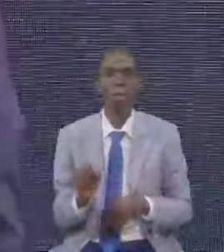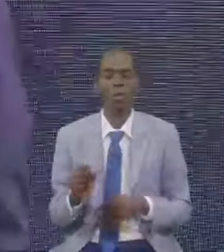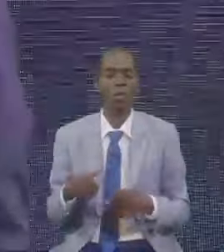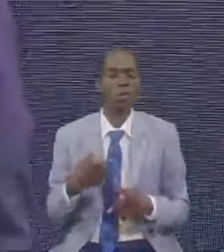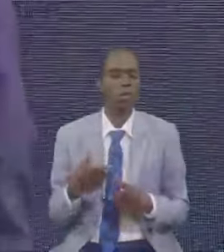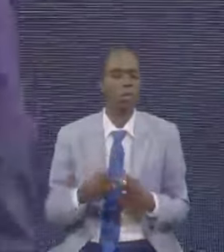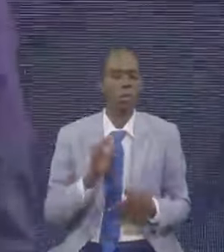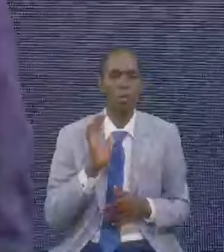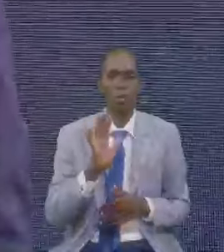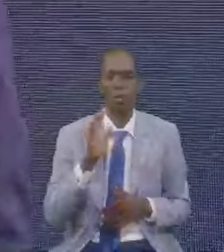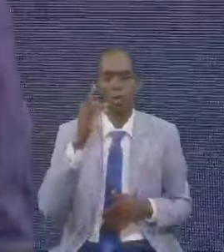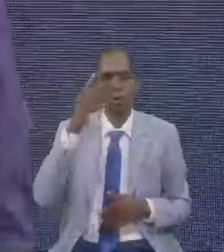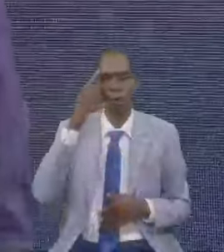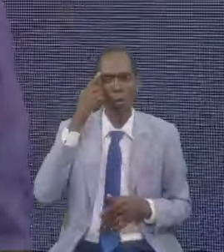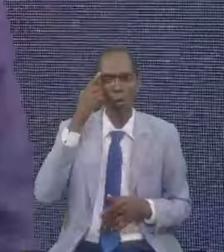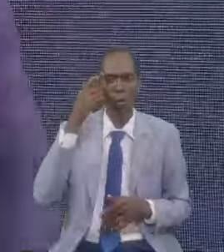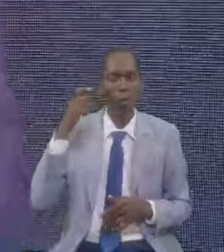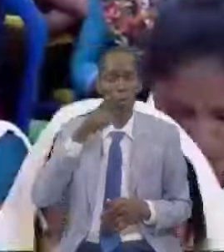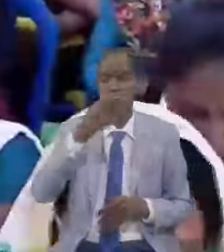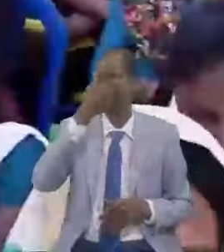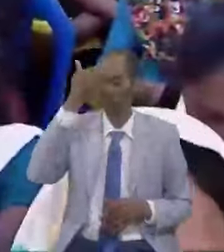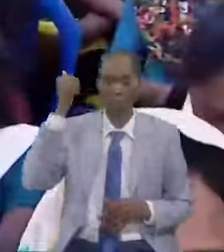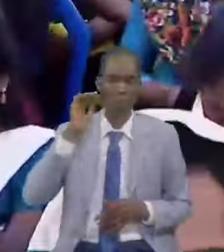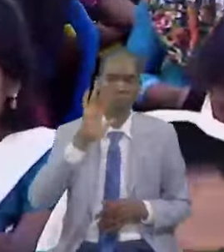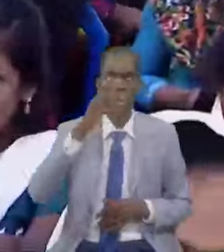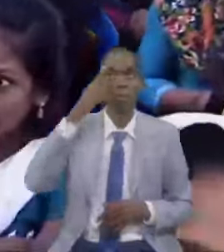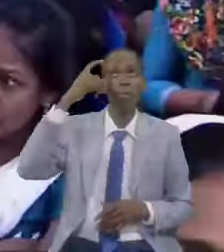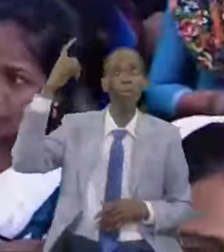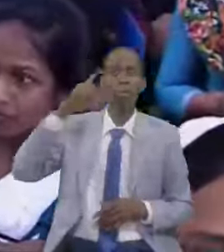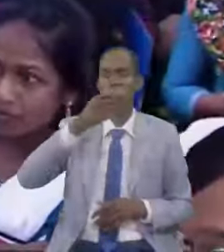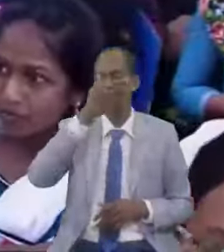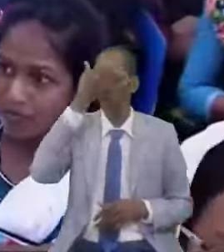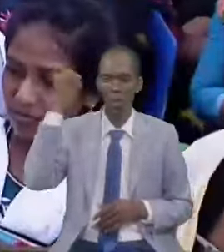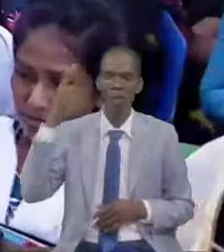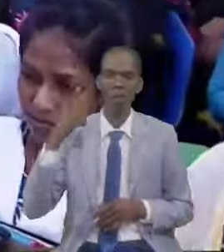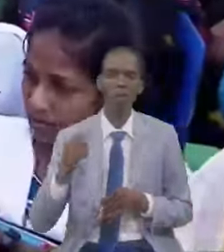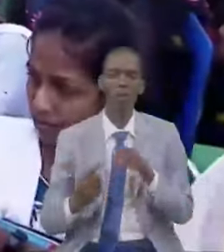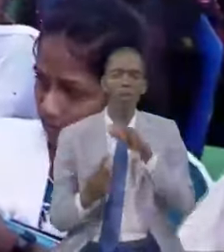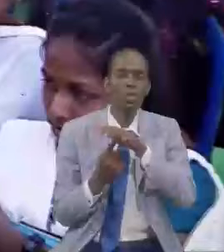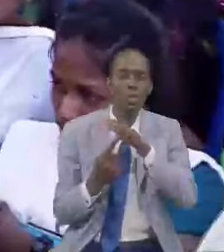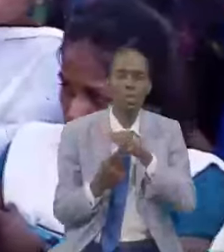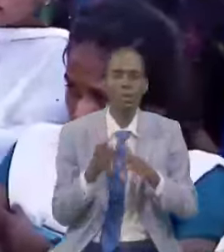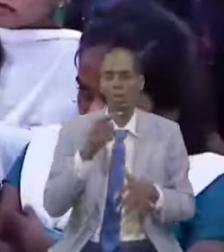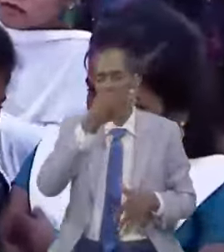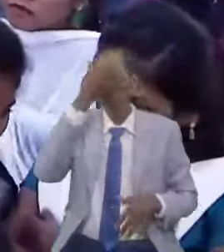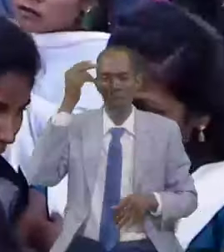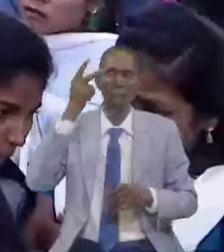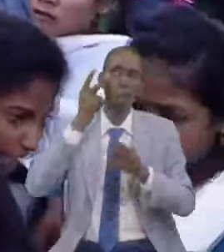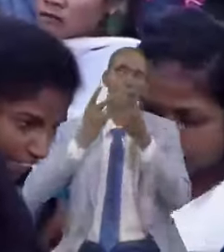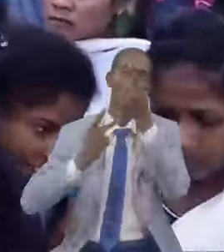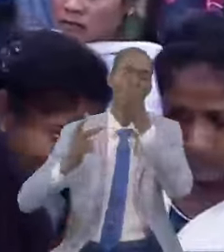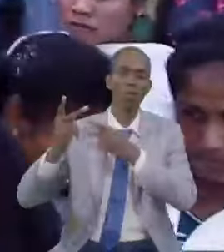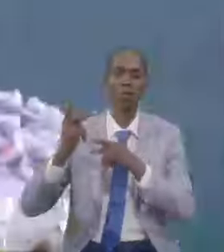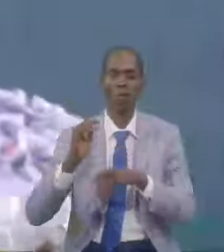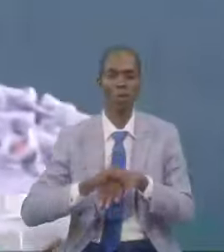మీరు మద్యపానం సేవిస్తే. The peak. ఆ విధంగా ఔన్నత్యానికి వెళ్ళడం మానేస్తారు. You forget the prophecy on your life. మీ జీవితం మీద ఉన్న ప్రవచనాన్ని